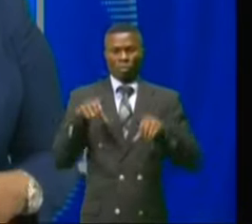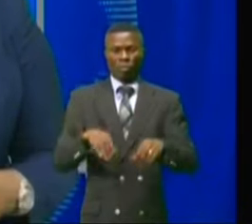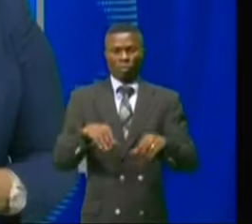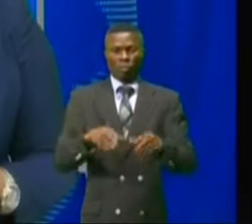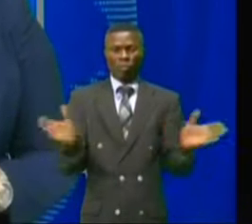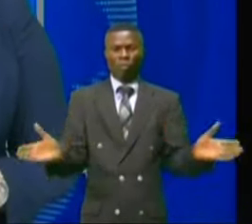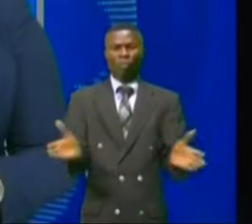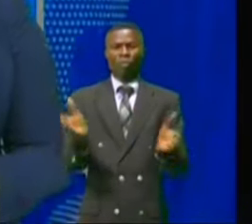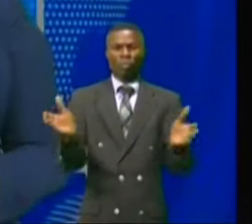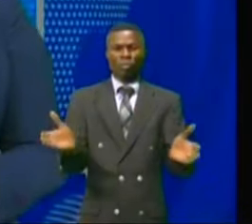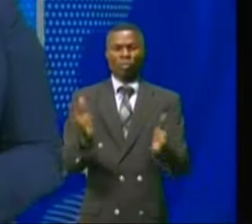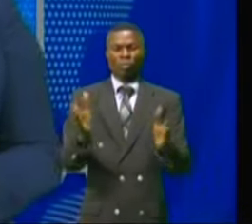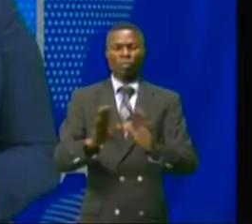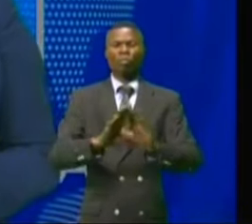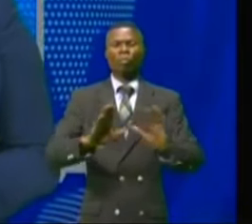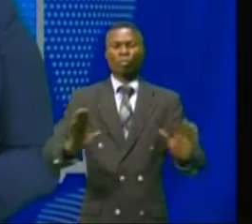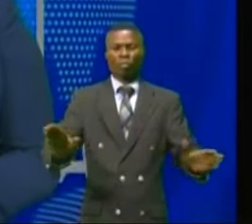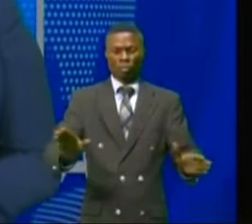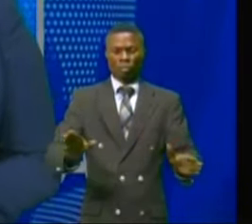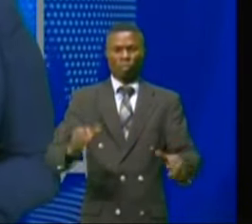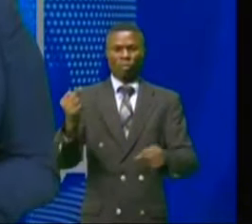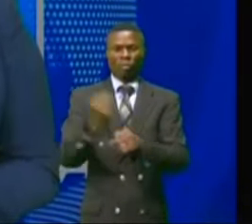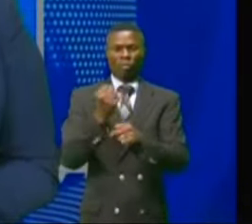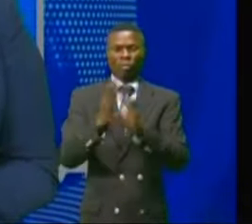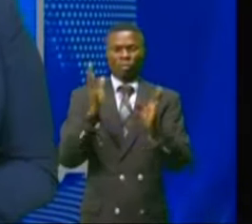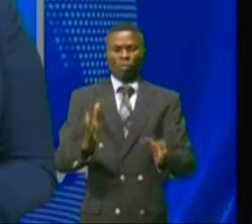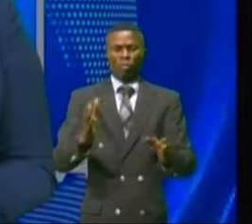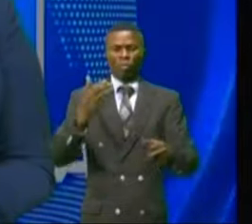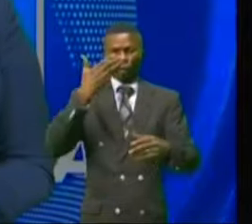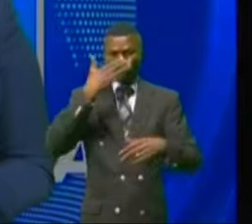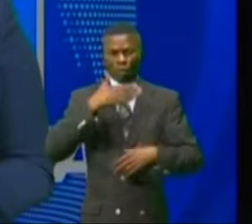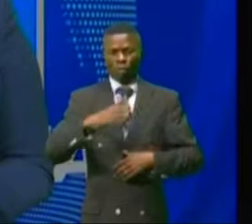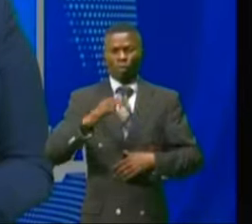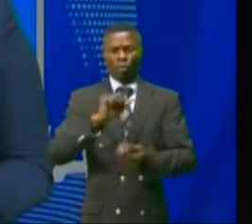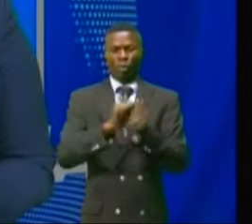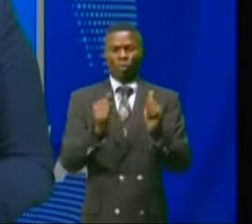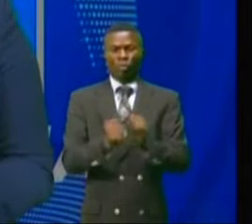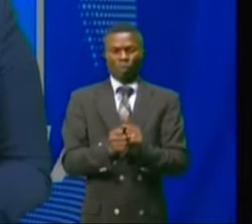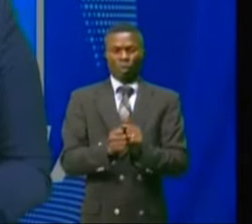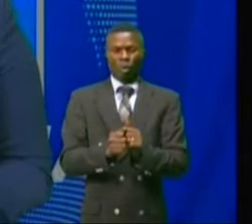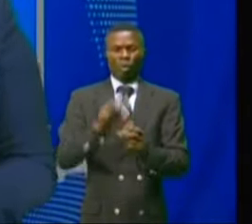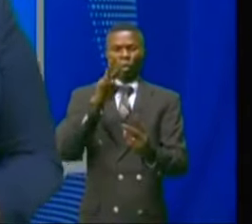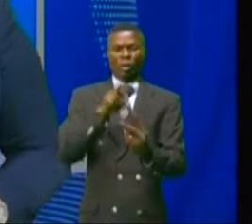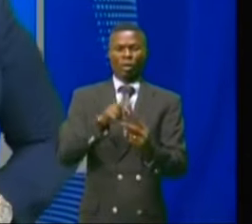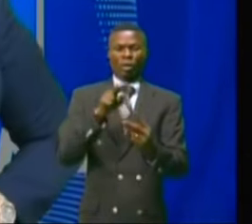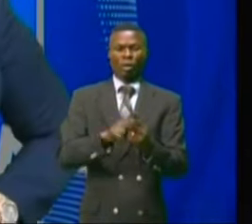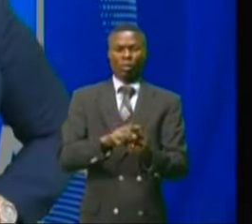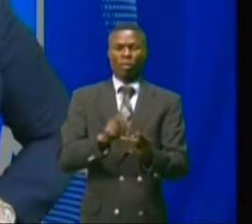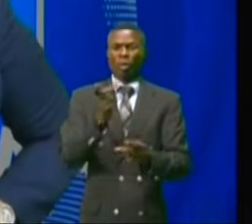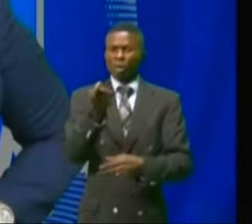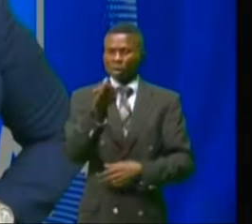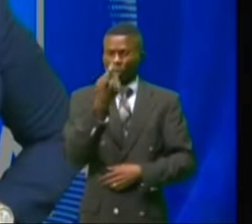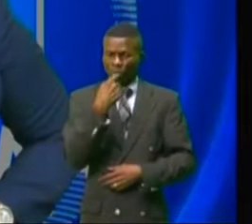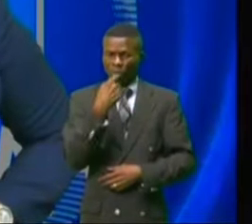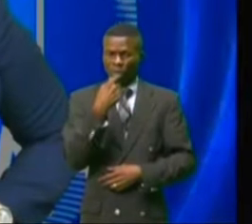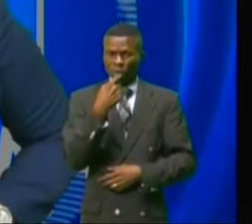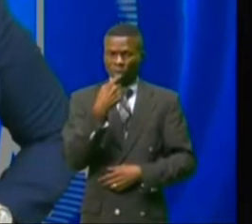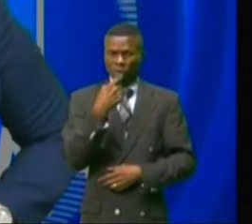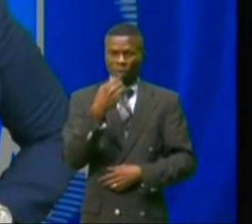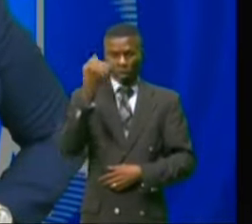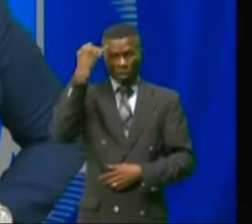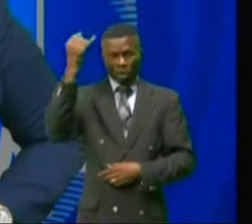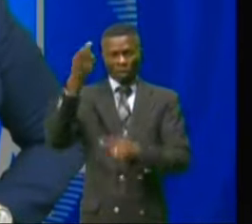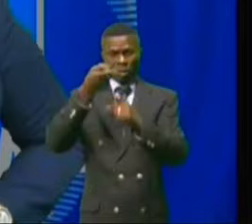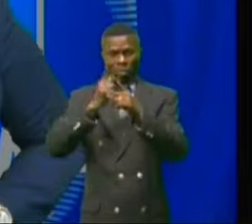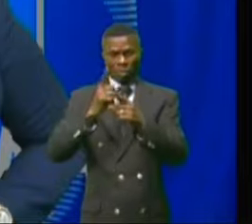à renforcer la capacité des professionnels en santé sur la gestion de la chaîne d'approvisionnement en médicaments, une